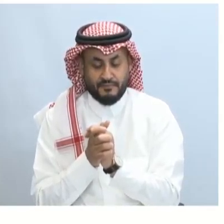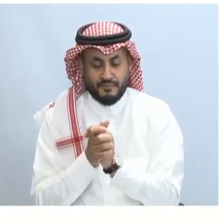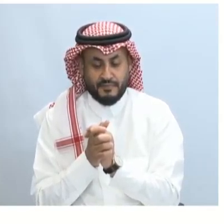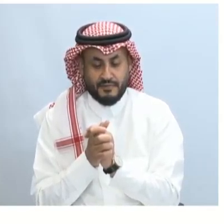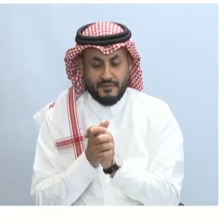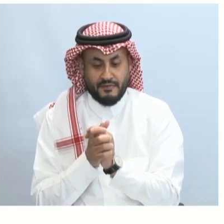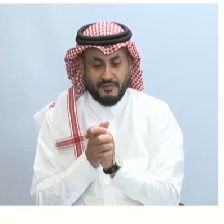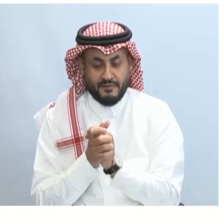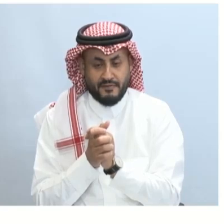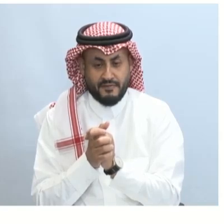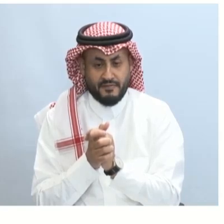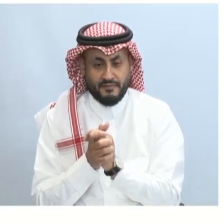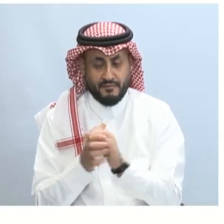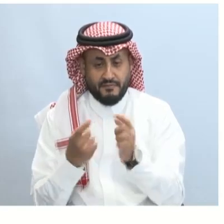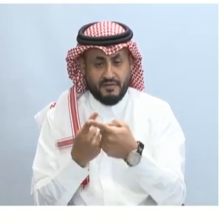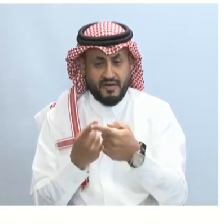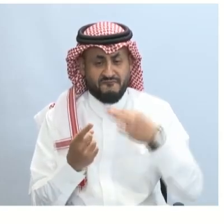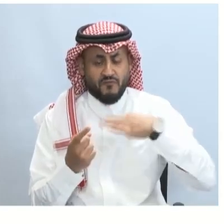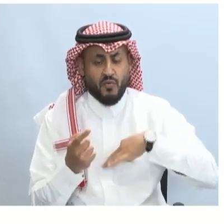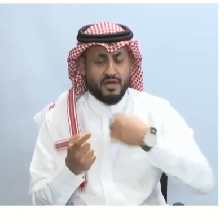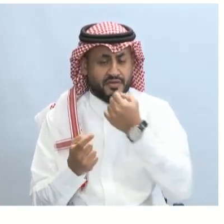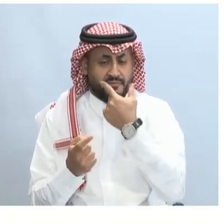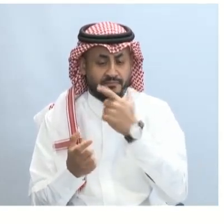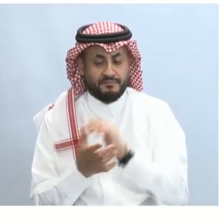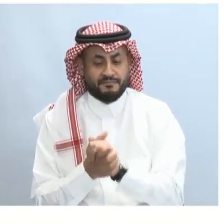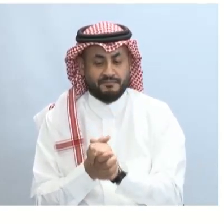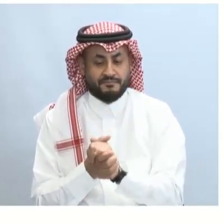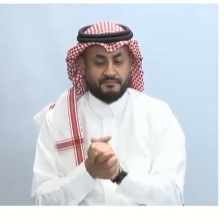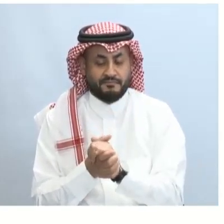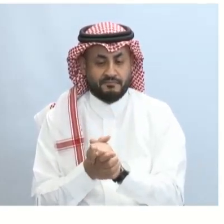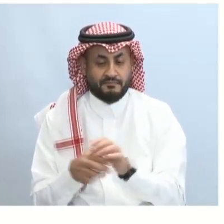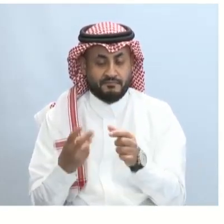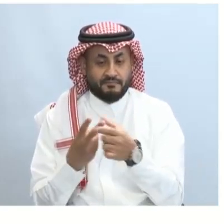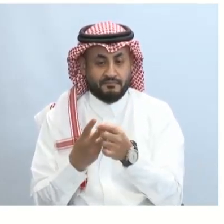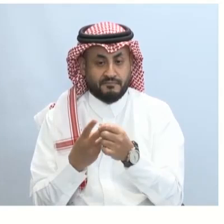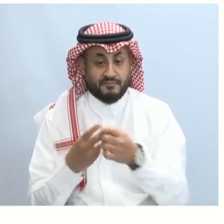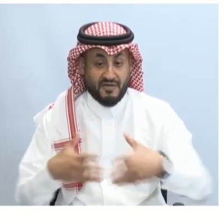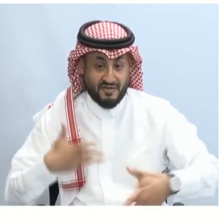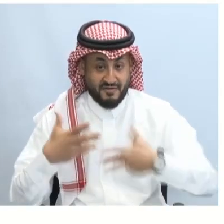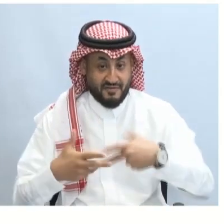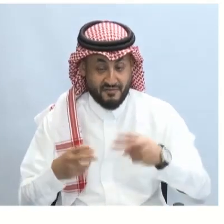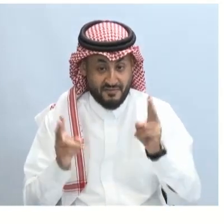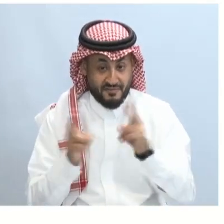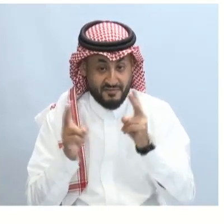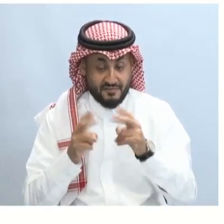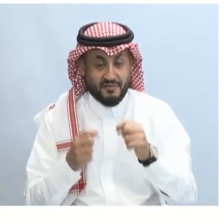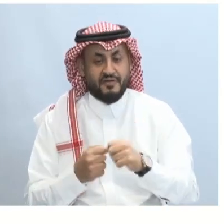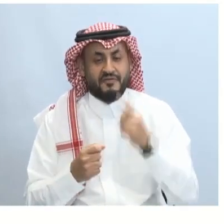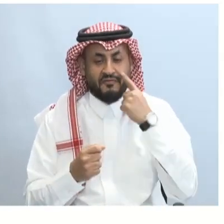اليوم اليوم سنذكر فوائد التبسم الاستمتاع بمشاهده مقطع